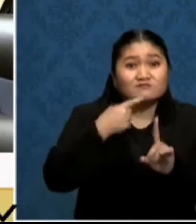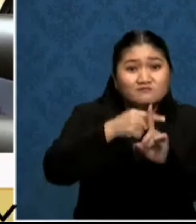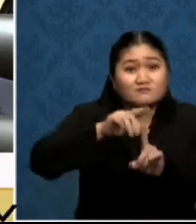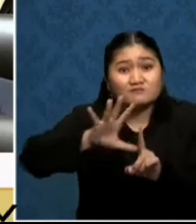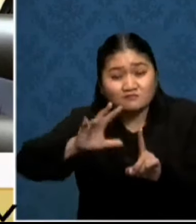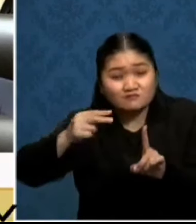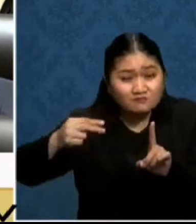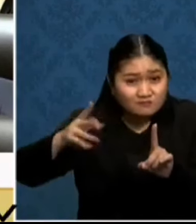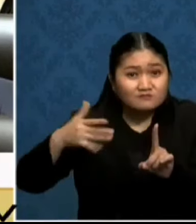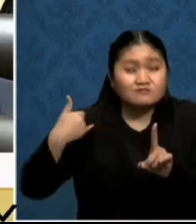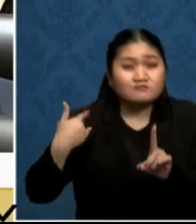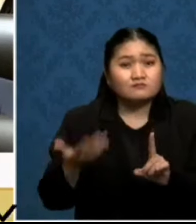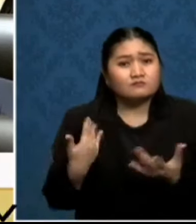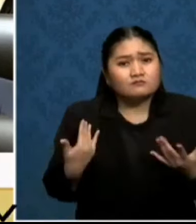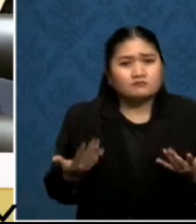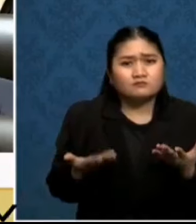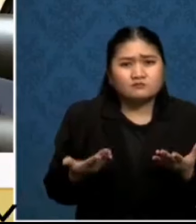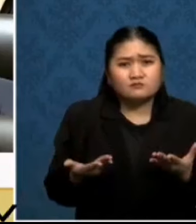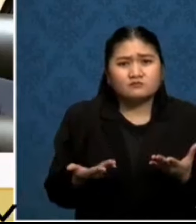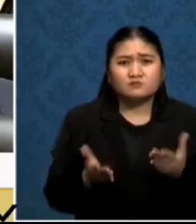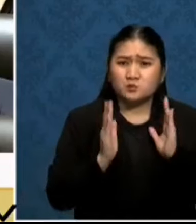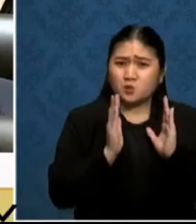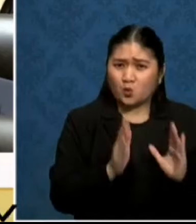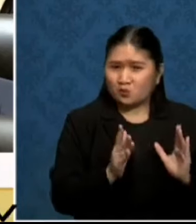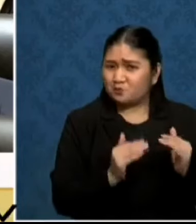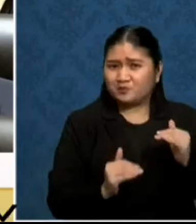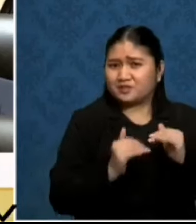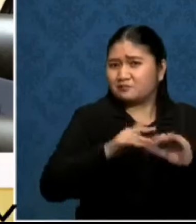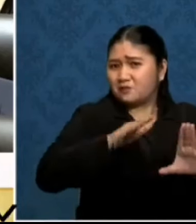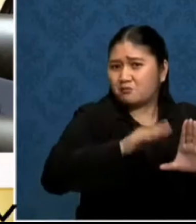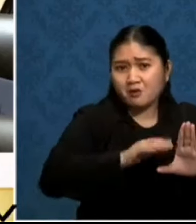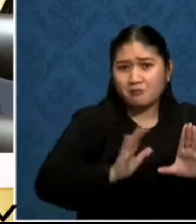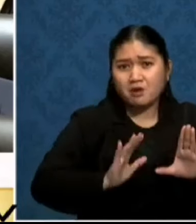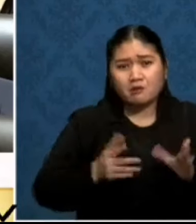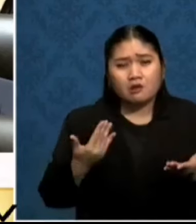อีกนะครับที่บอกว่าคนจะไม่มาใช้ 10 5ล้าน